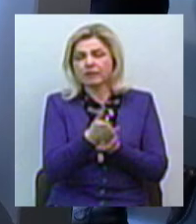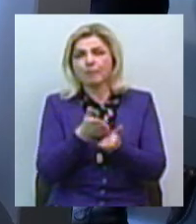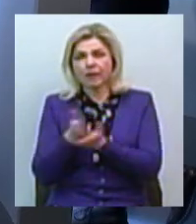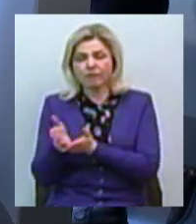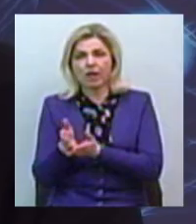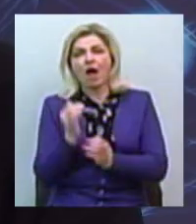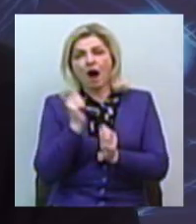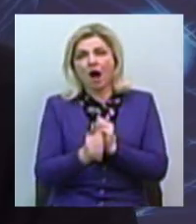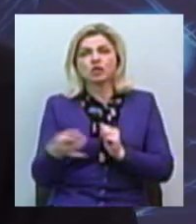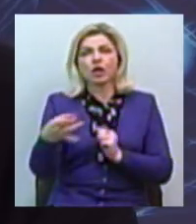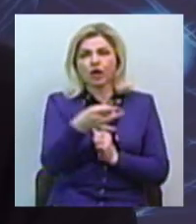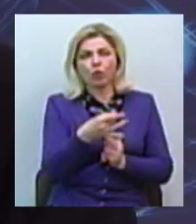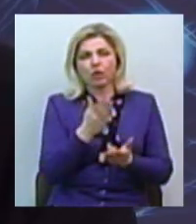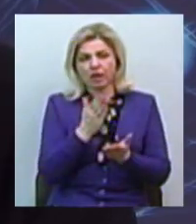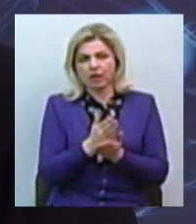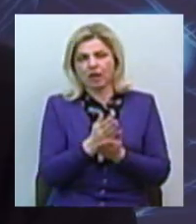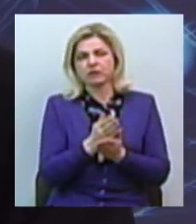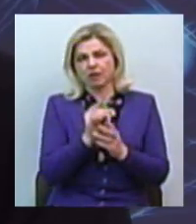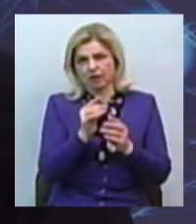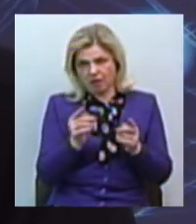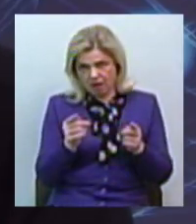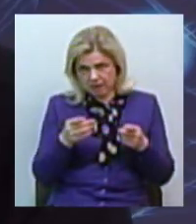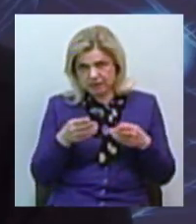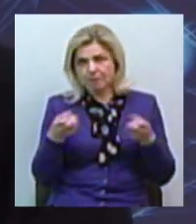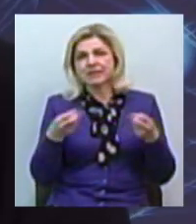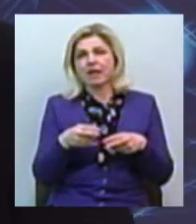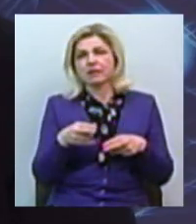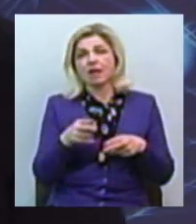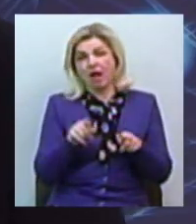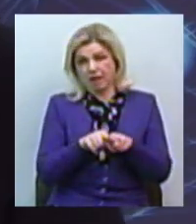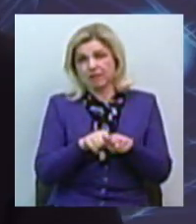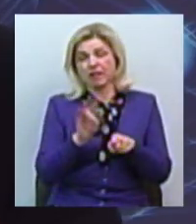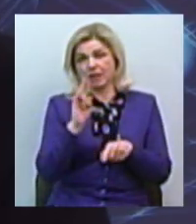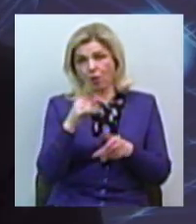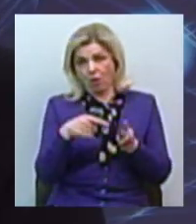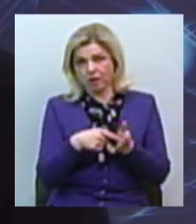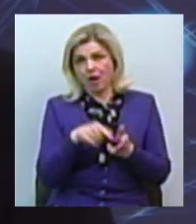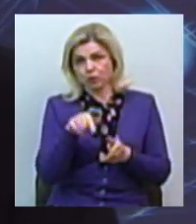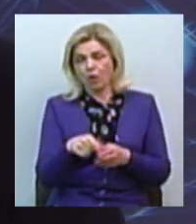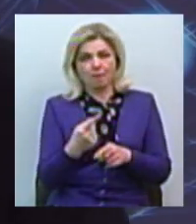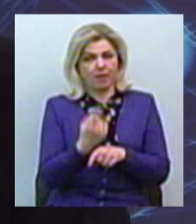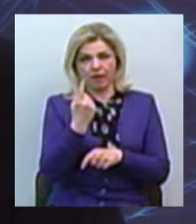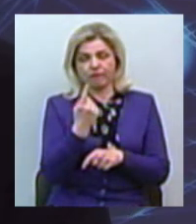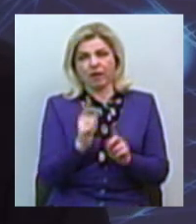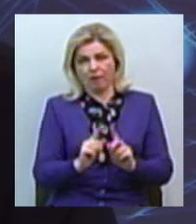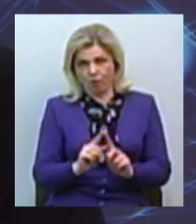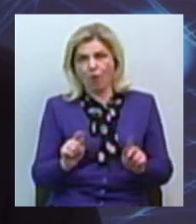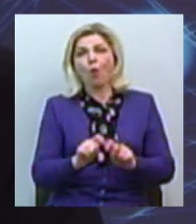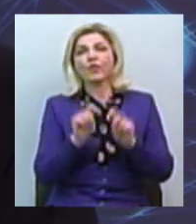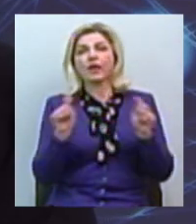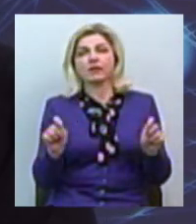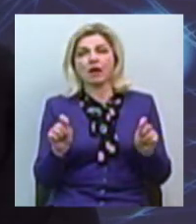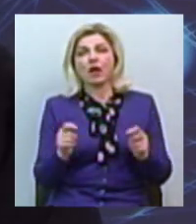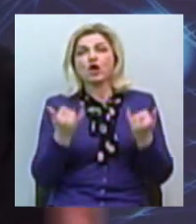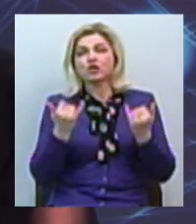кожен регіон має чітко вузьку спеціалізацію. Так само в Миколаєві, тільки Миколаїв для нас є певним відкриттям. Так? Тобто тут ми зараз